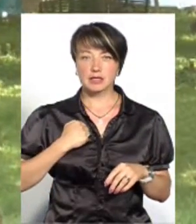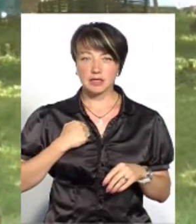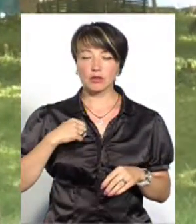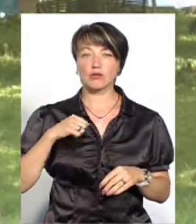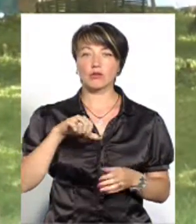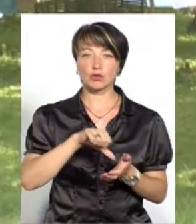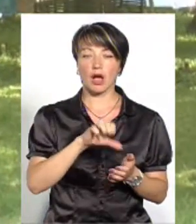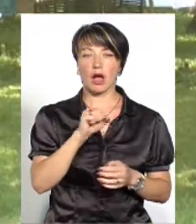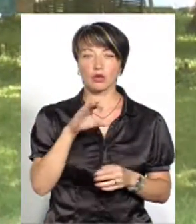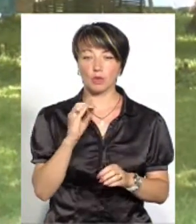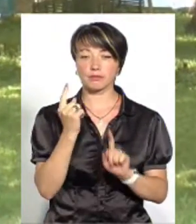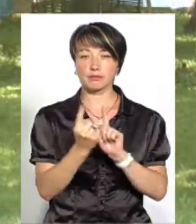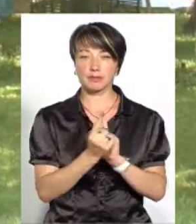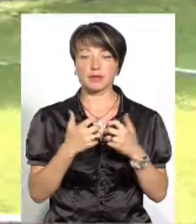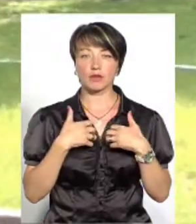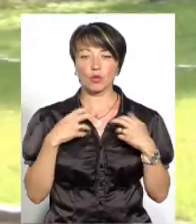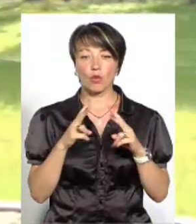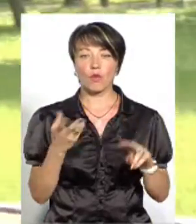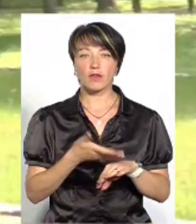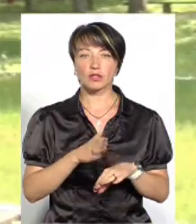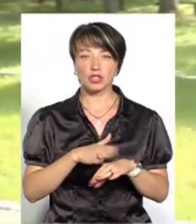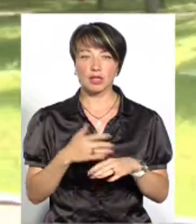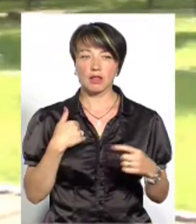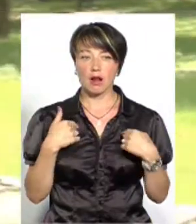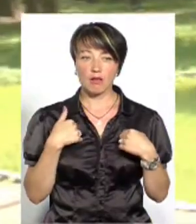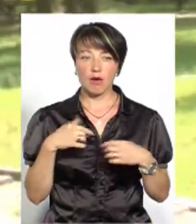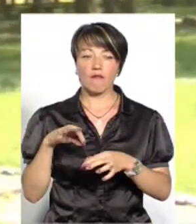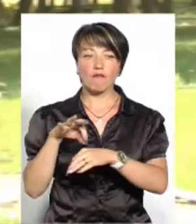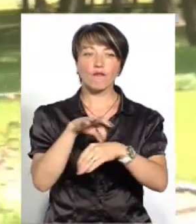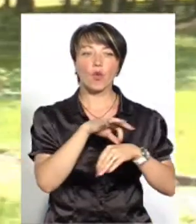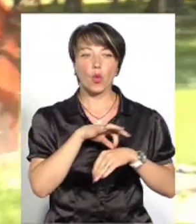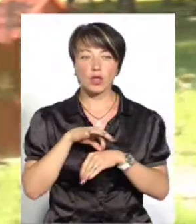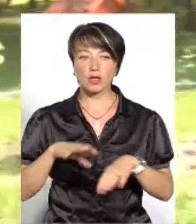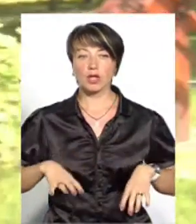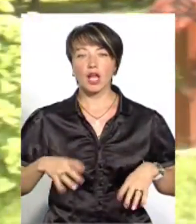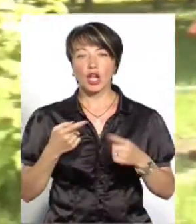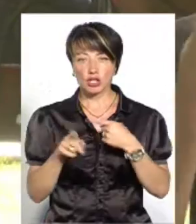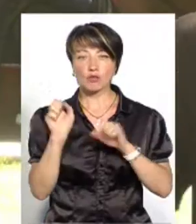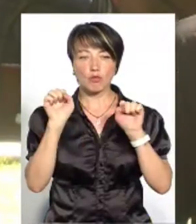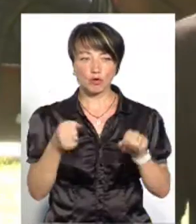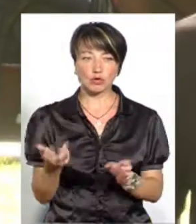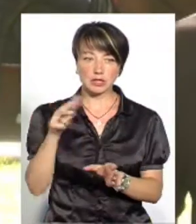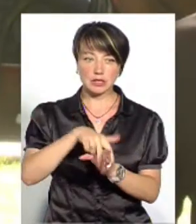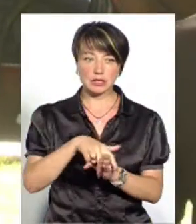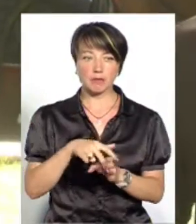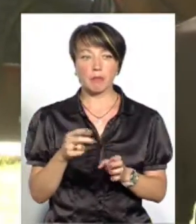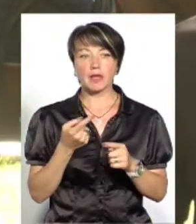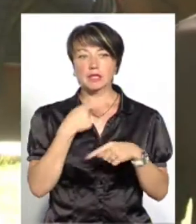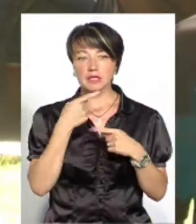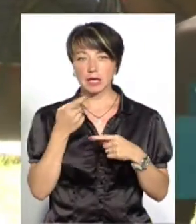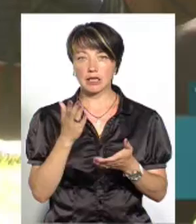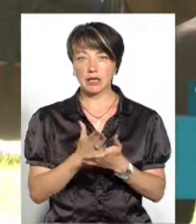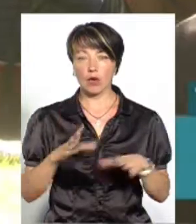сил підходять до тварин. Ті, у кого важкі травми, вводять коней за вуздечку. Інші сідають верхи. Сказали, що приїхали коні,